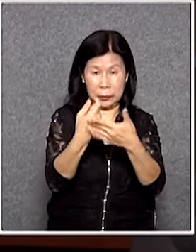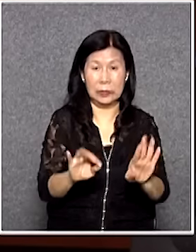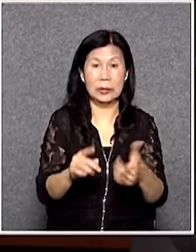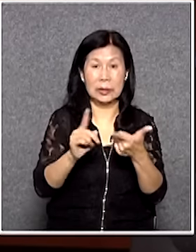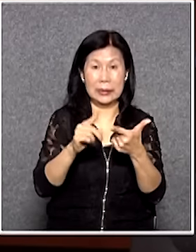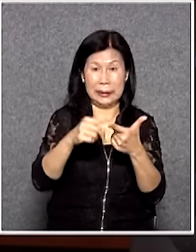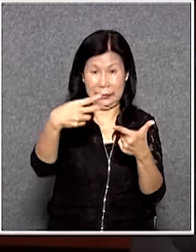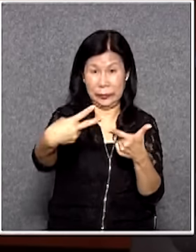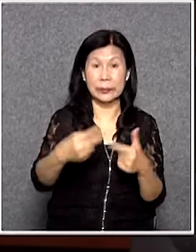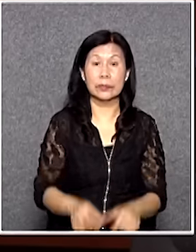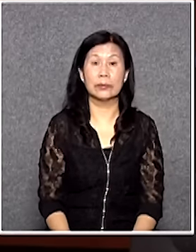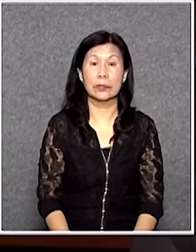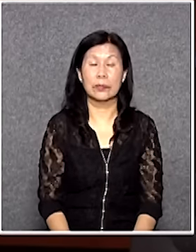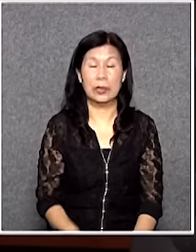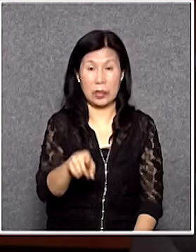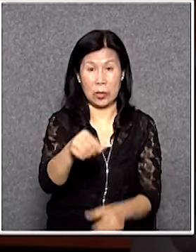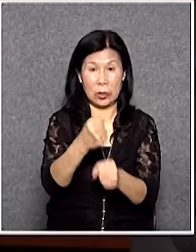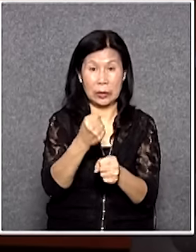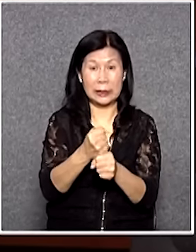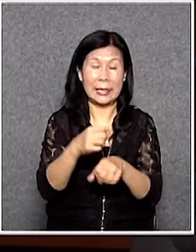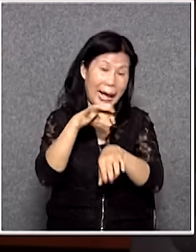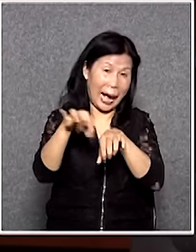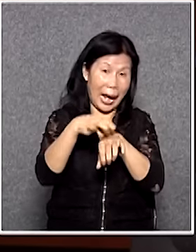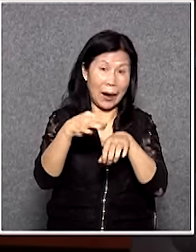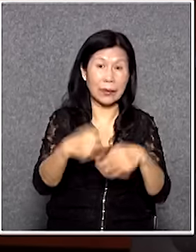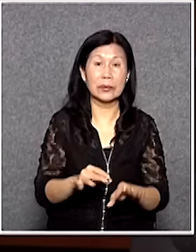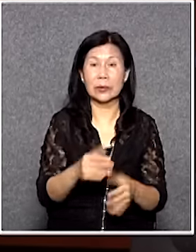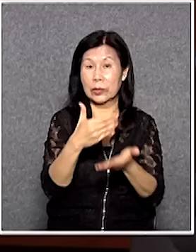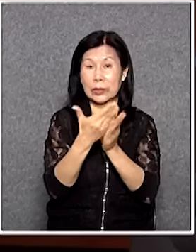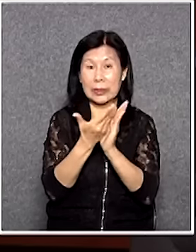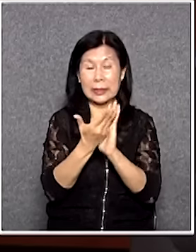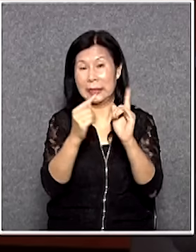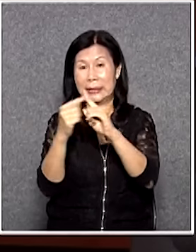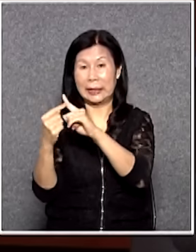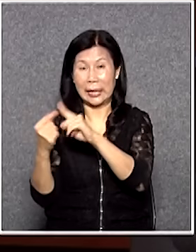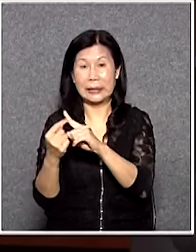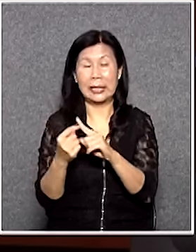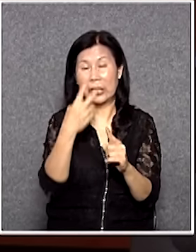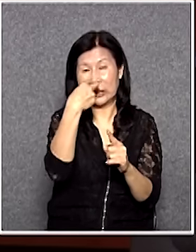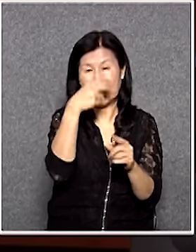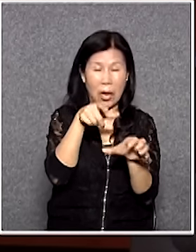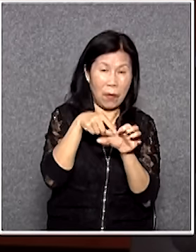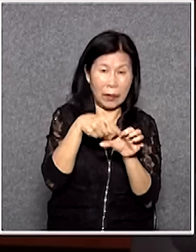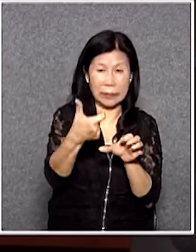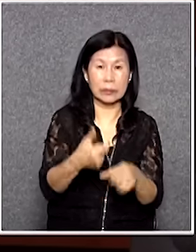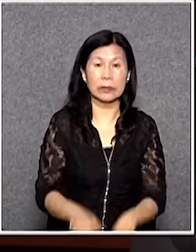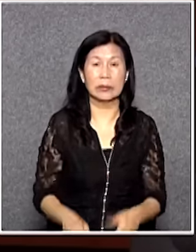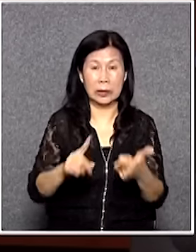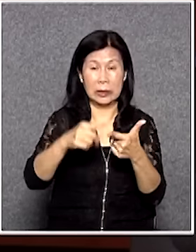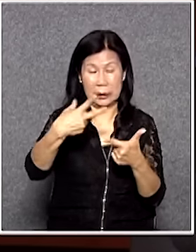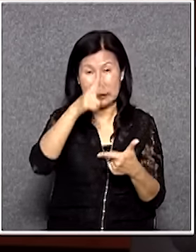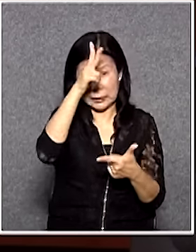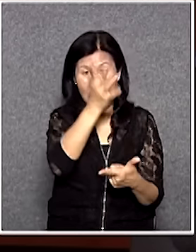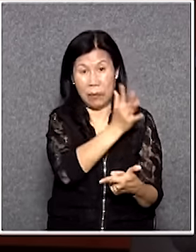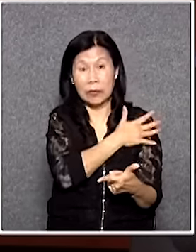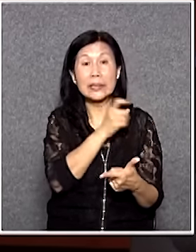咧就即係嗱，如果你咁樣做咧，又可以節省咗好多市民嘅血汗錢啦。二來咧，政府一旦擔任